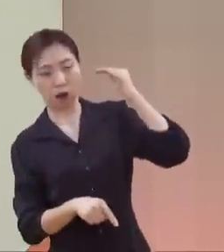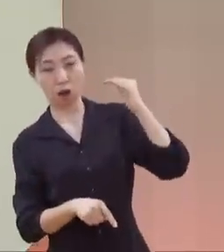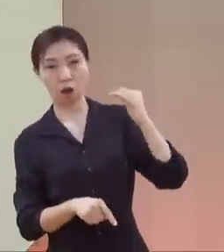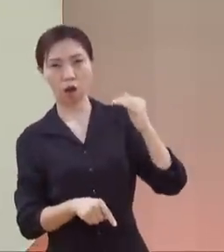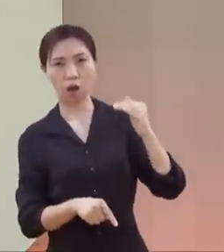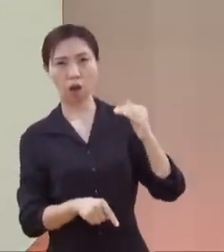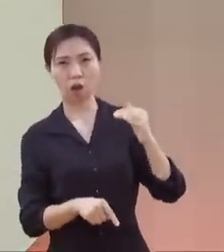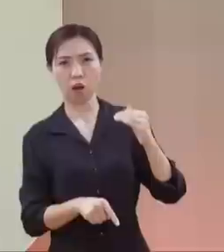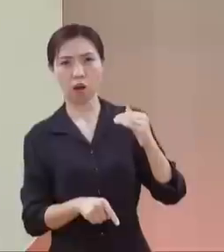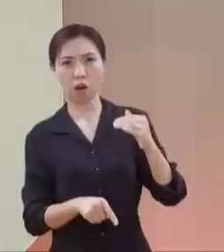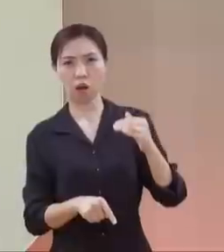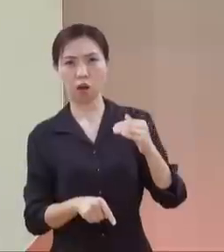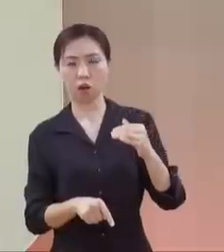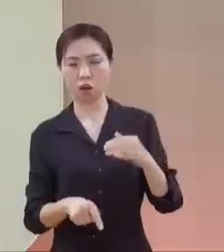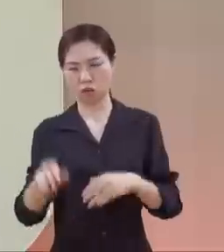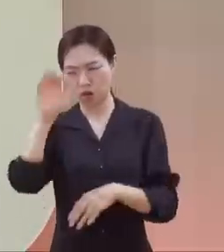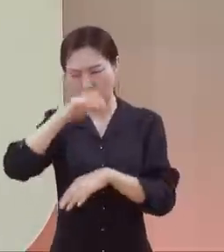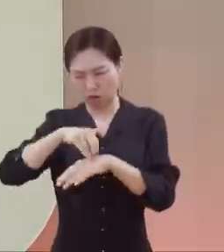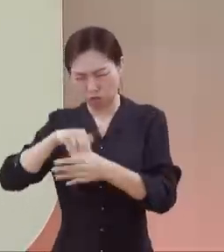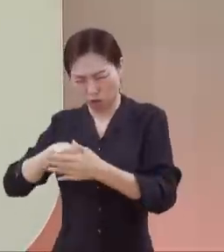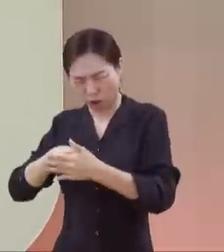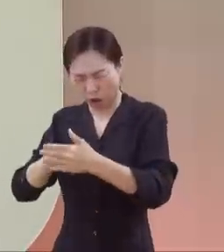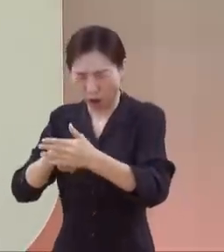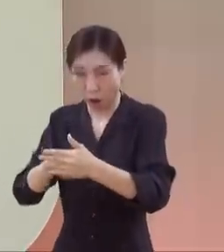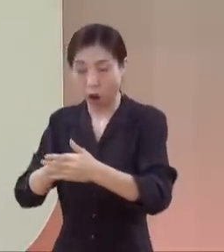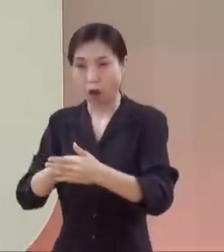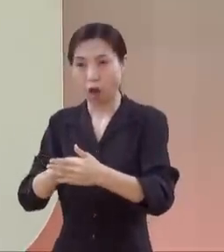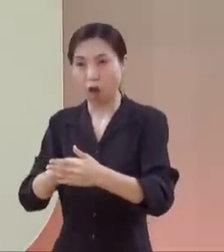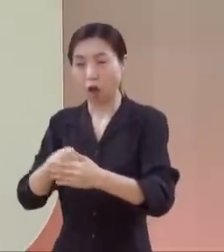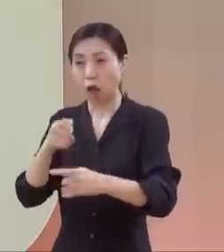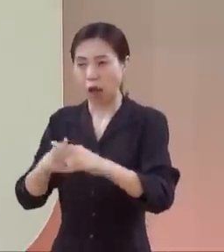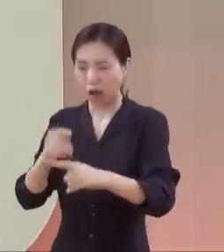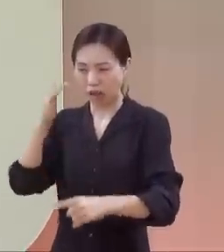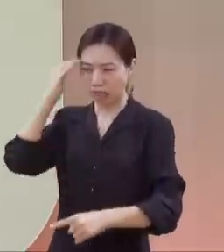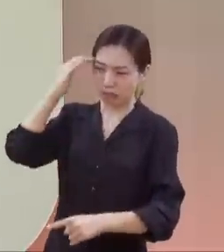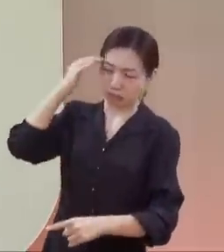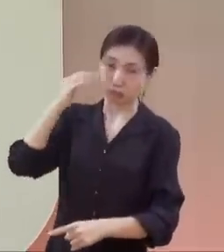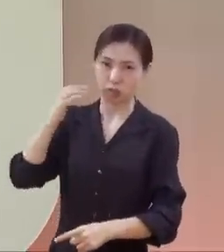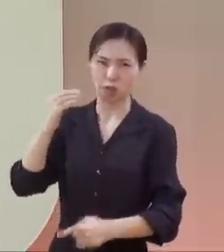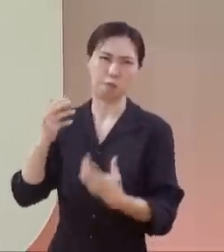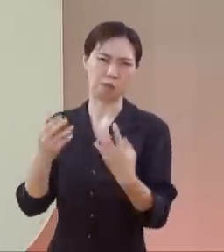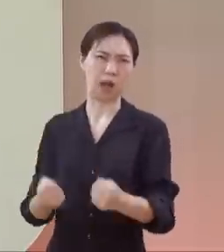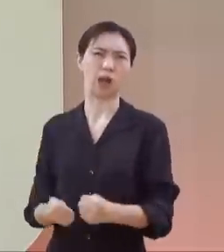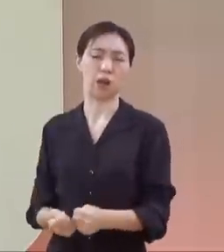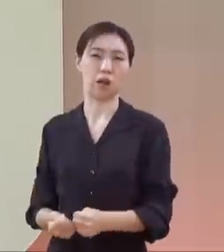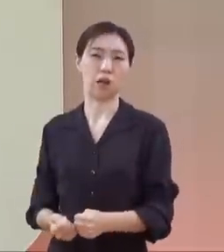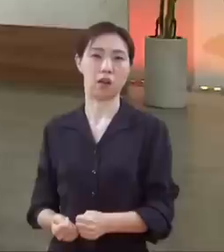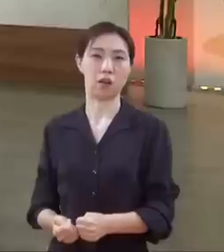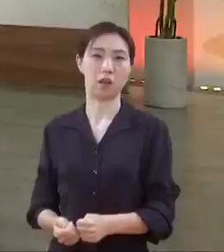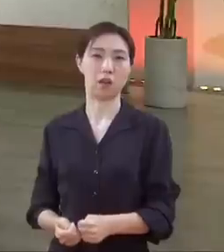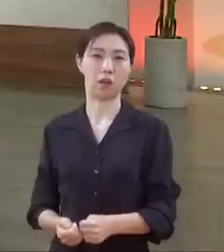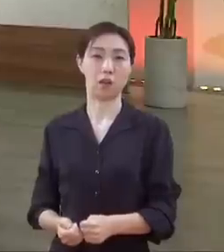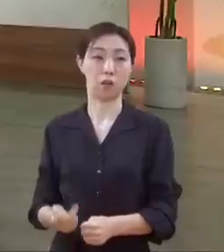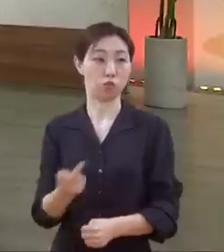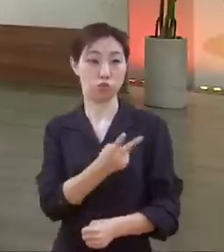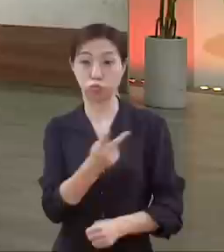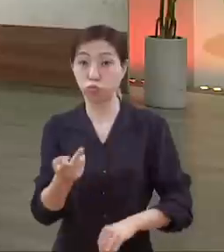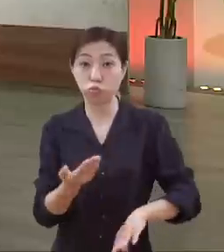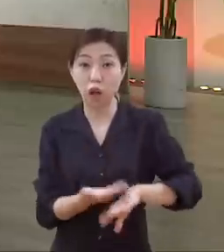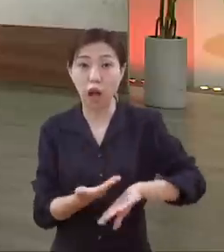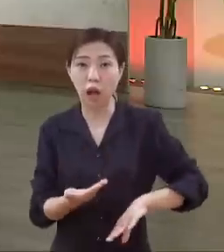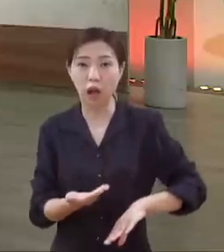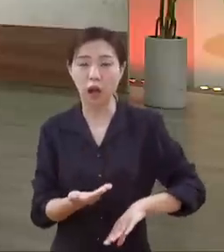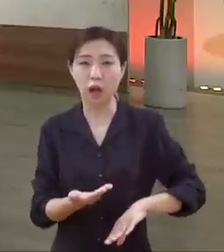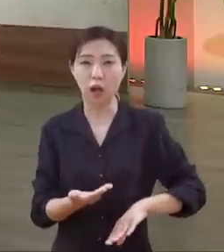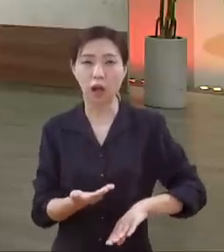수행과 공부에 집중을 못한 분들도 의외로 많아요 그래서 어른 스님들도 그래서 복을